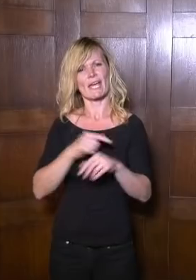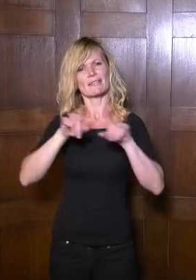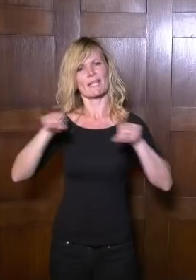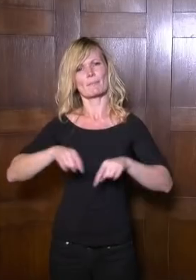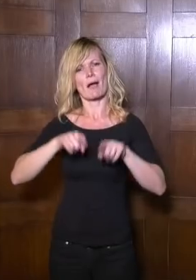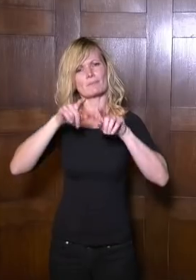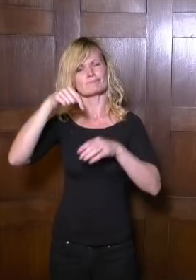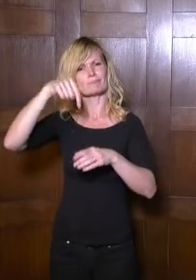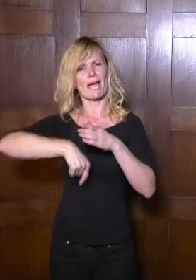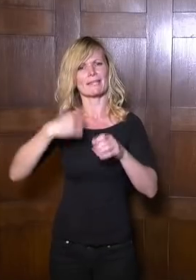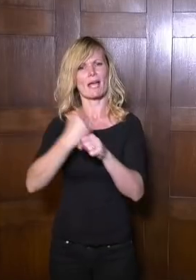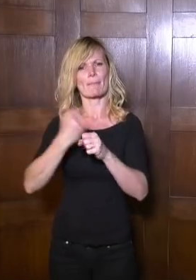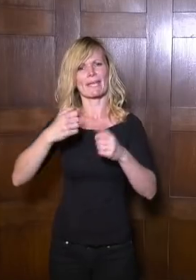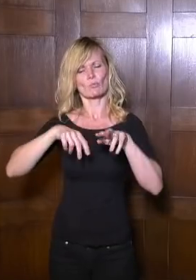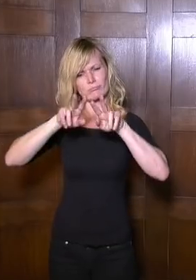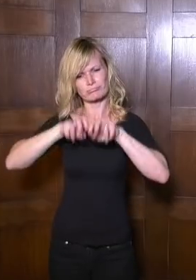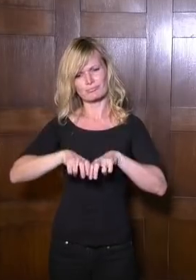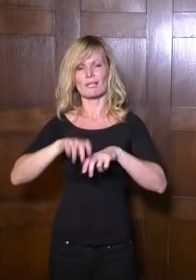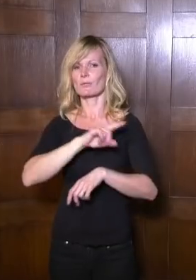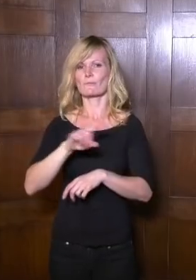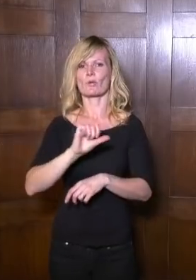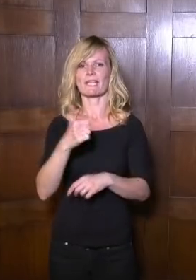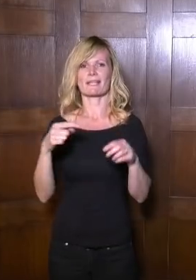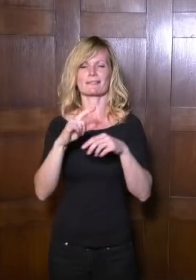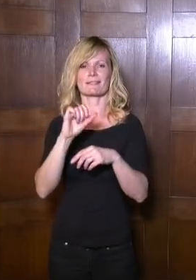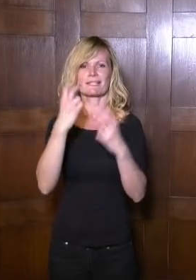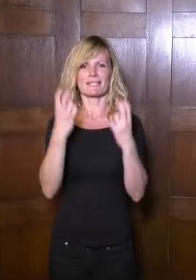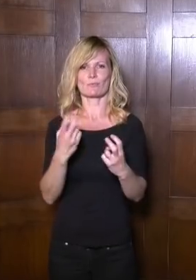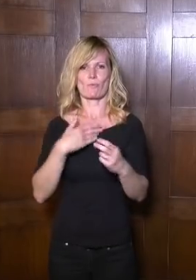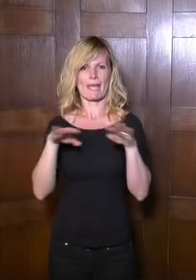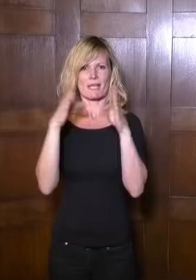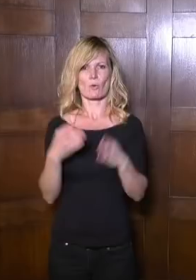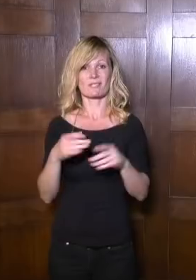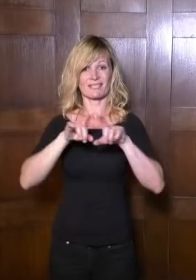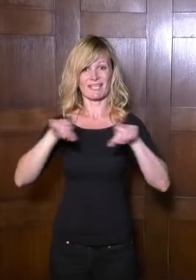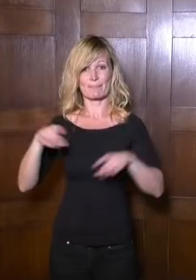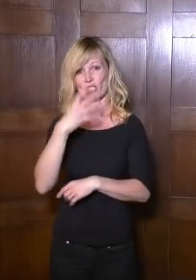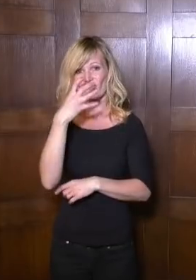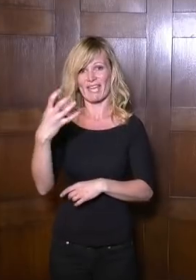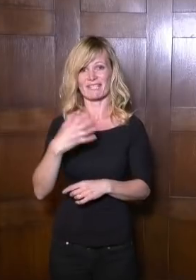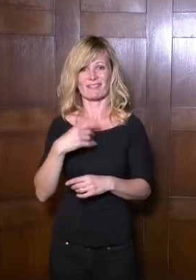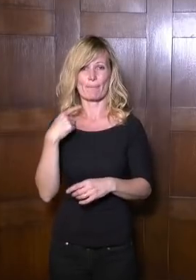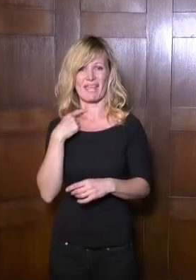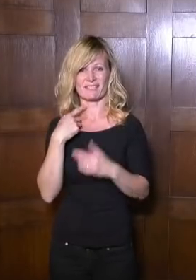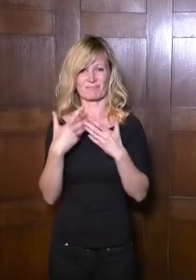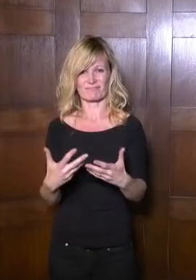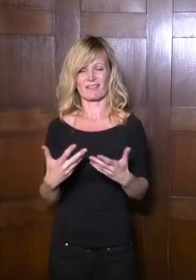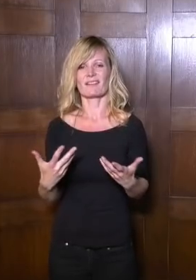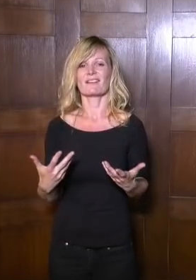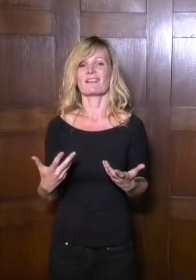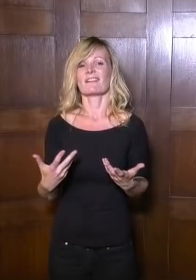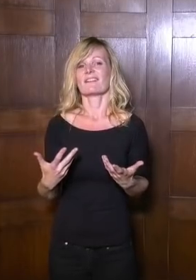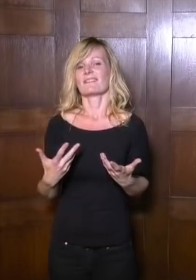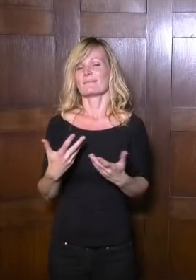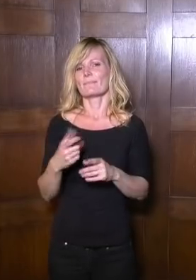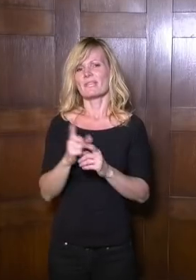erste Sitzung in meinem Haus, da ging es um die Schweinepest. Auch das ist eine Sache, die im Moment so ein bisschen im Hintergrund liegt,